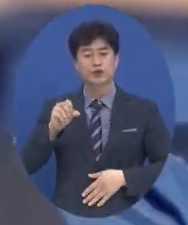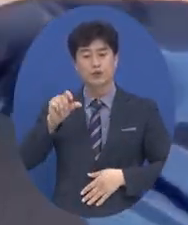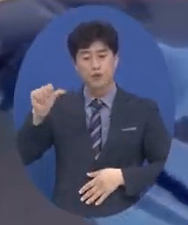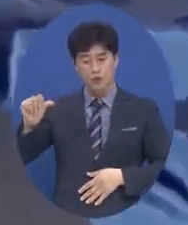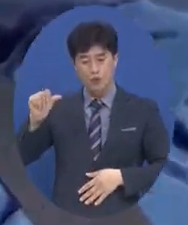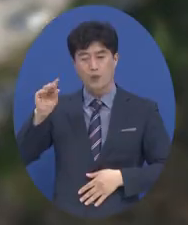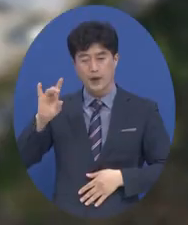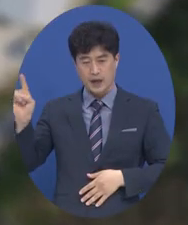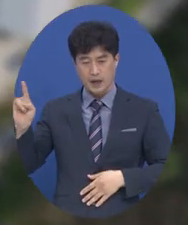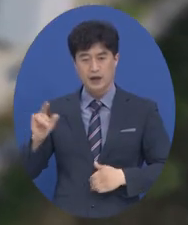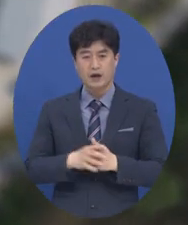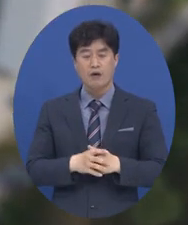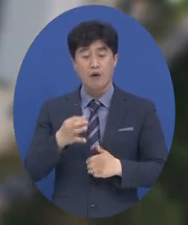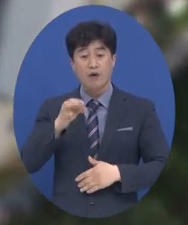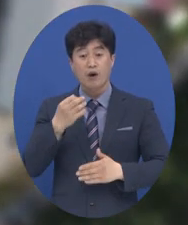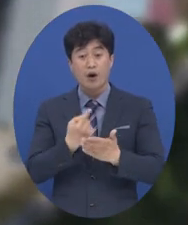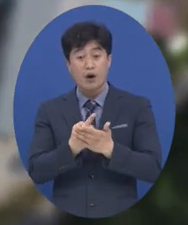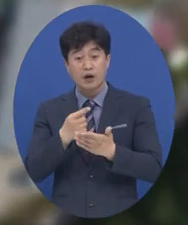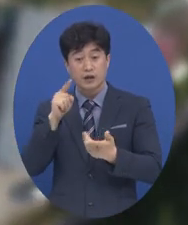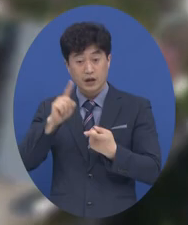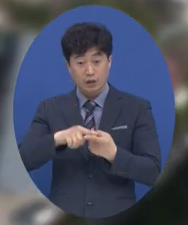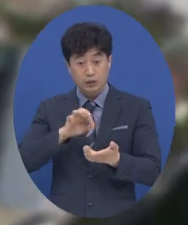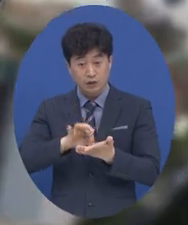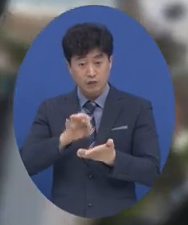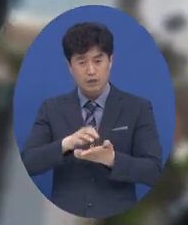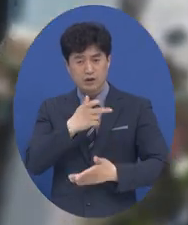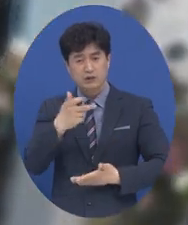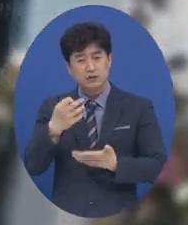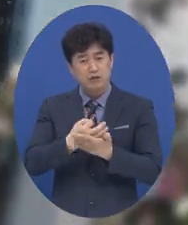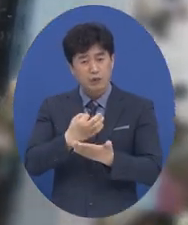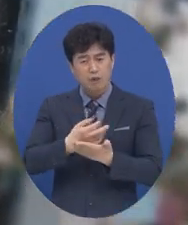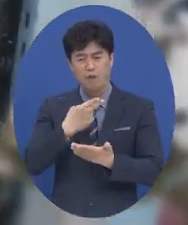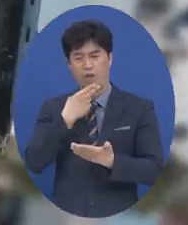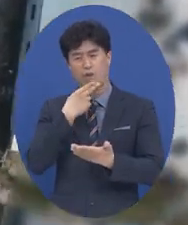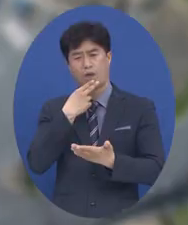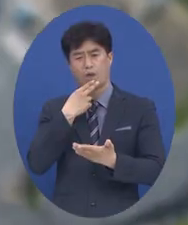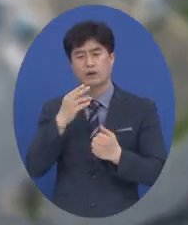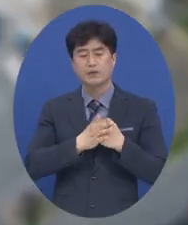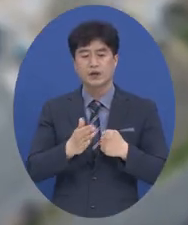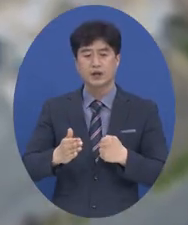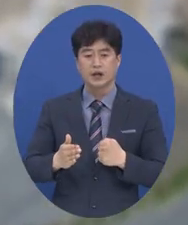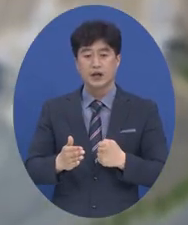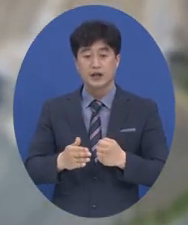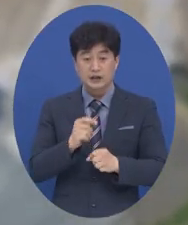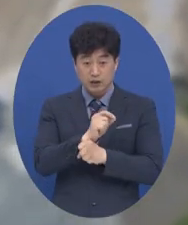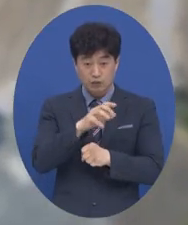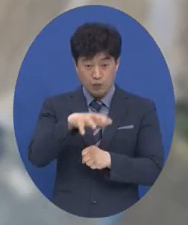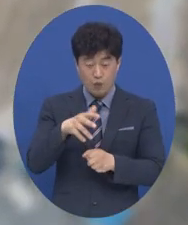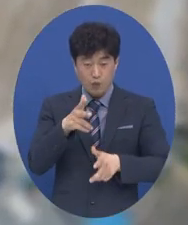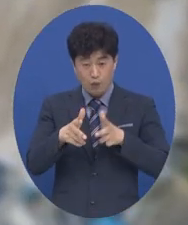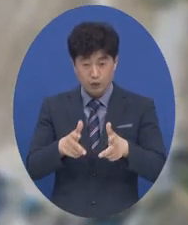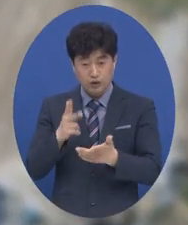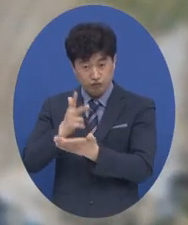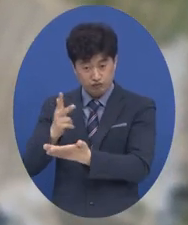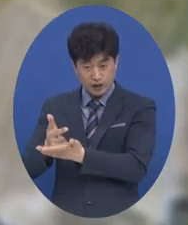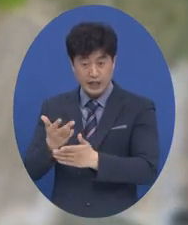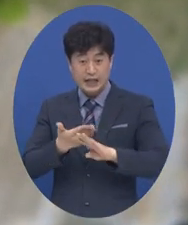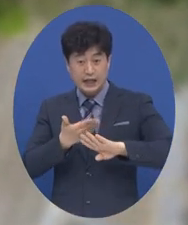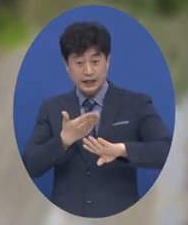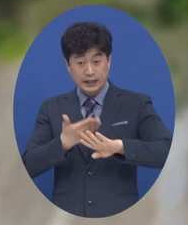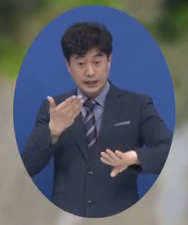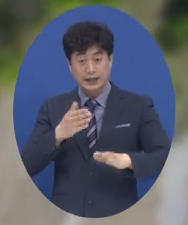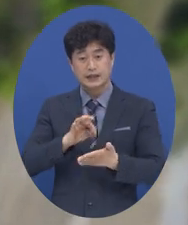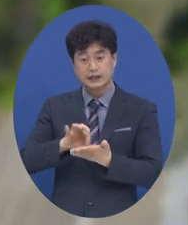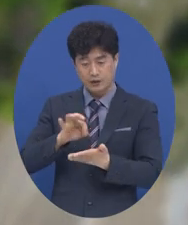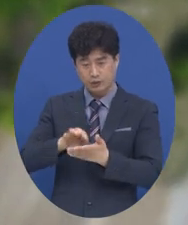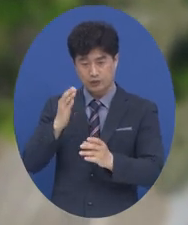3.5배 규모입니다. 허가받은 용도대로 사용하면 큰 소득이 남지 않자 사무실, 공장, 주차장 등 다른